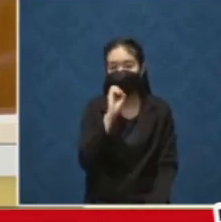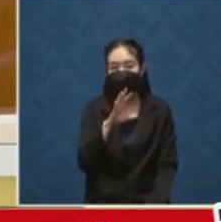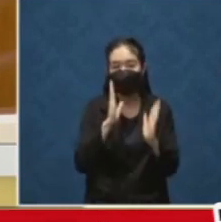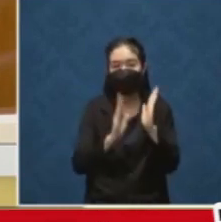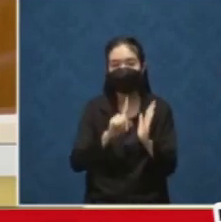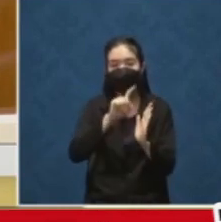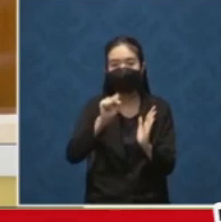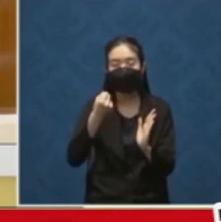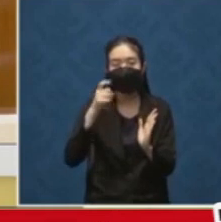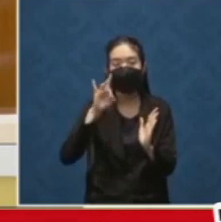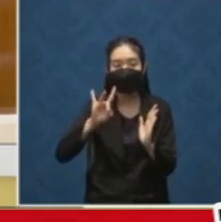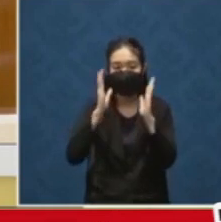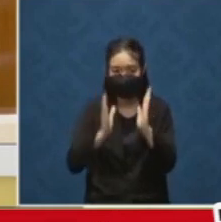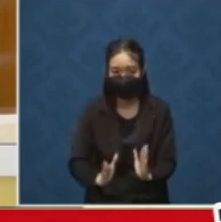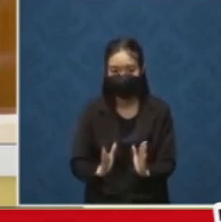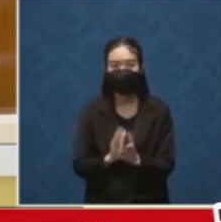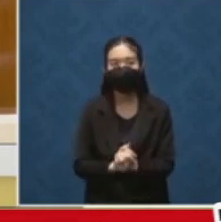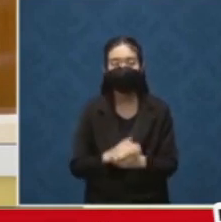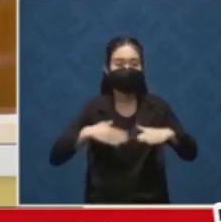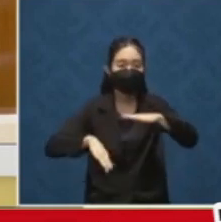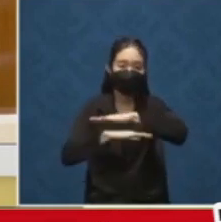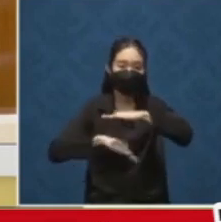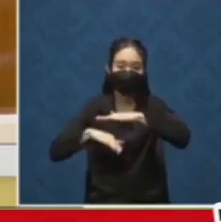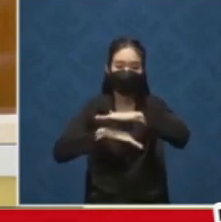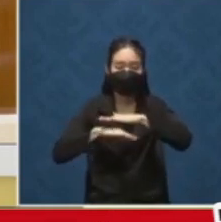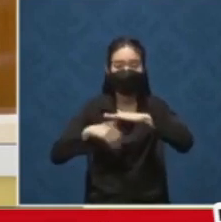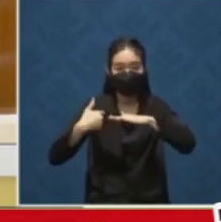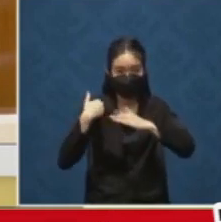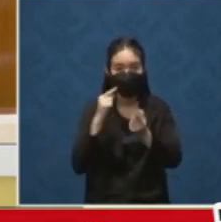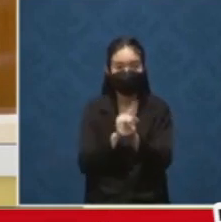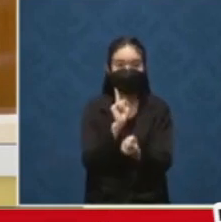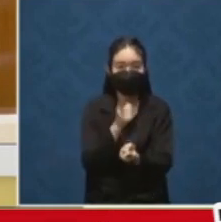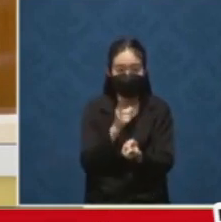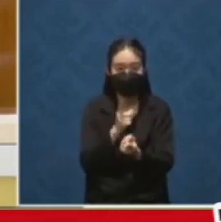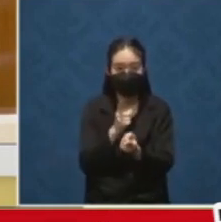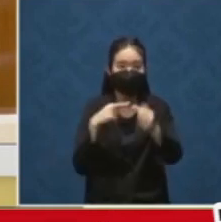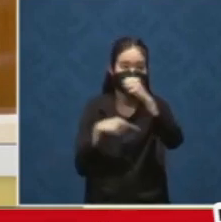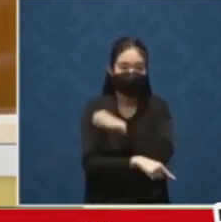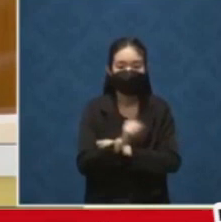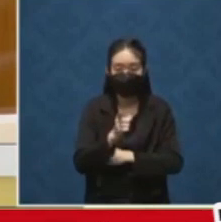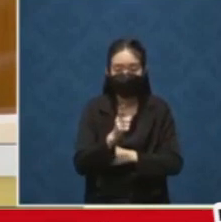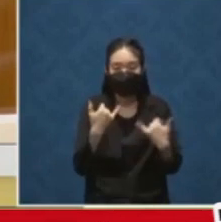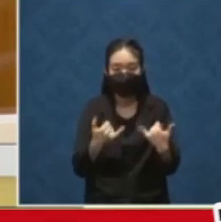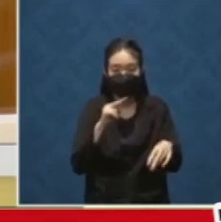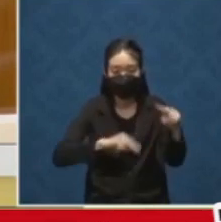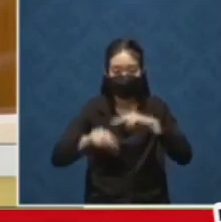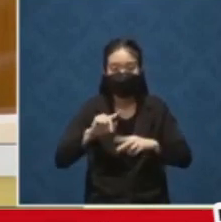ท่านได้เกลาว118 คน ที่ขนต้นมีหลกฐาน เชื่อว่าจะมีการทจลินั้น